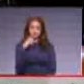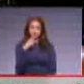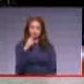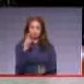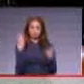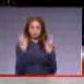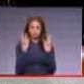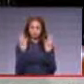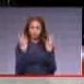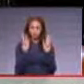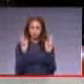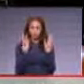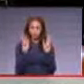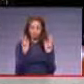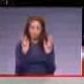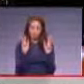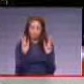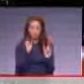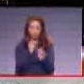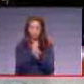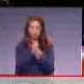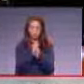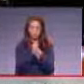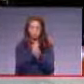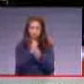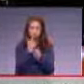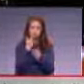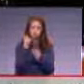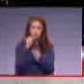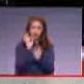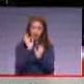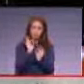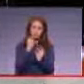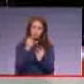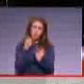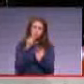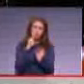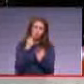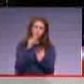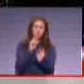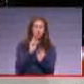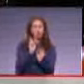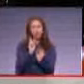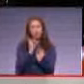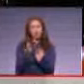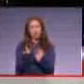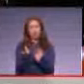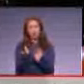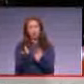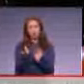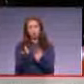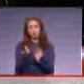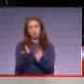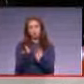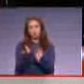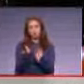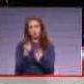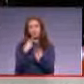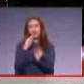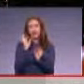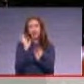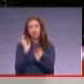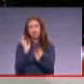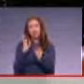التلفزيون يا عمرو، هو مش بالضرورة كل سنة كل سنة كل سنة كل سنة. يعني أنا بخش عند الناس،